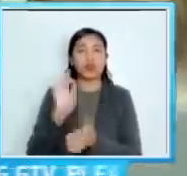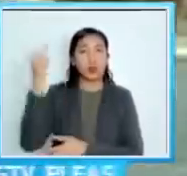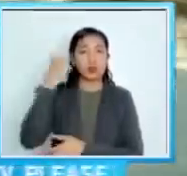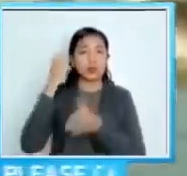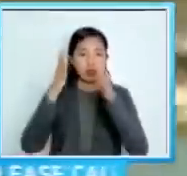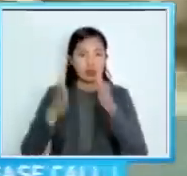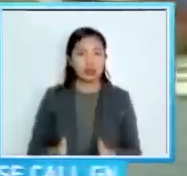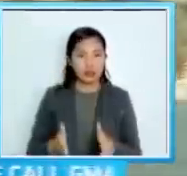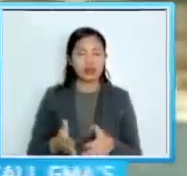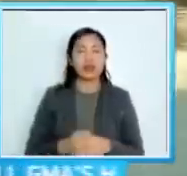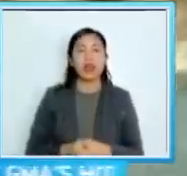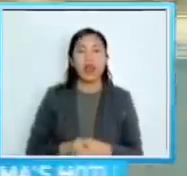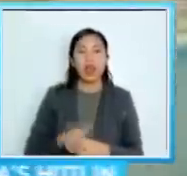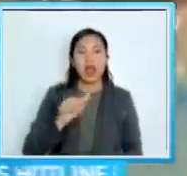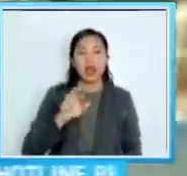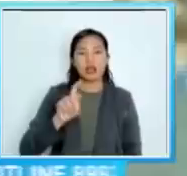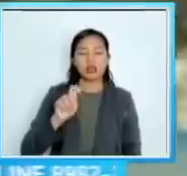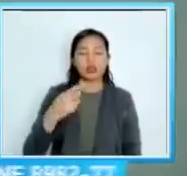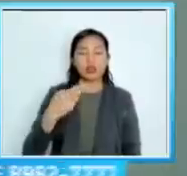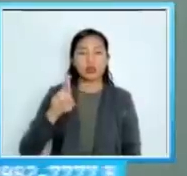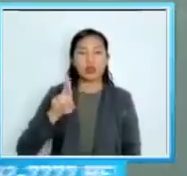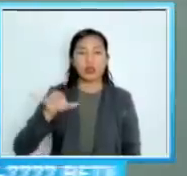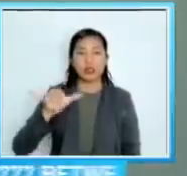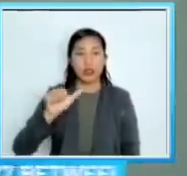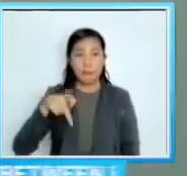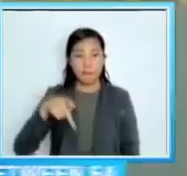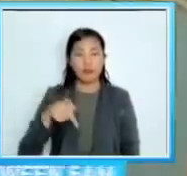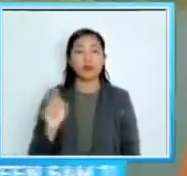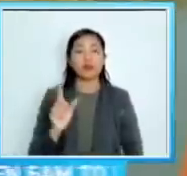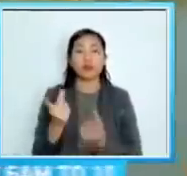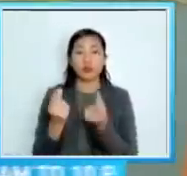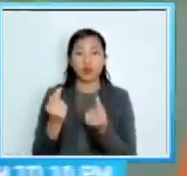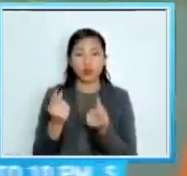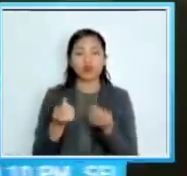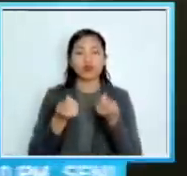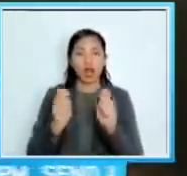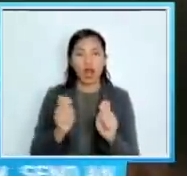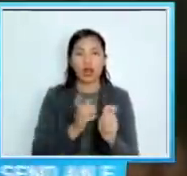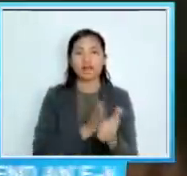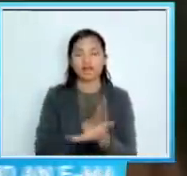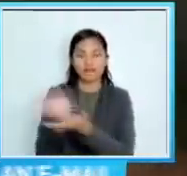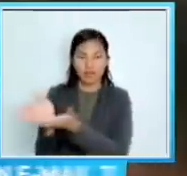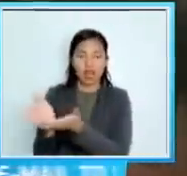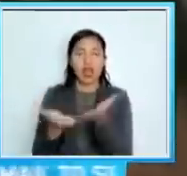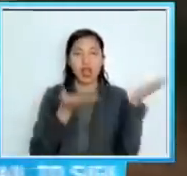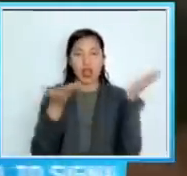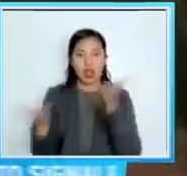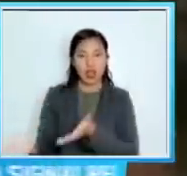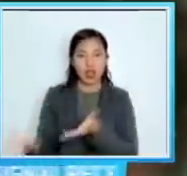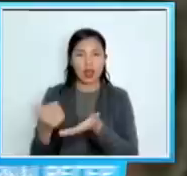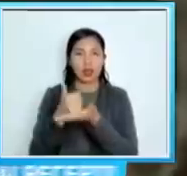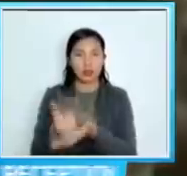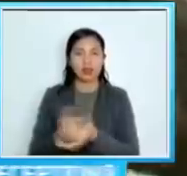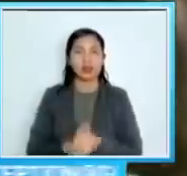Tinungo ang mga island barangay na hindi pa nahatiran ng tulong mula nang manalasa ang Bagyong Odette. Ang sinakay naming rubber boat may